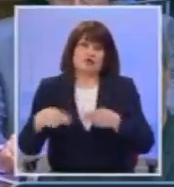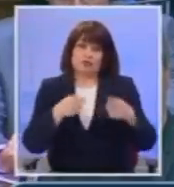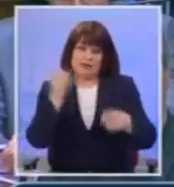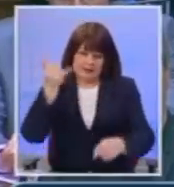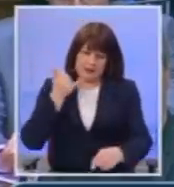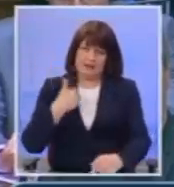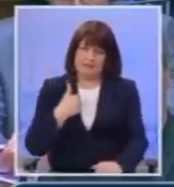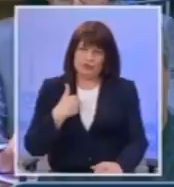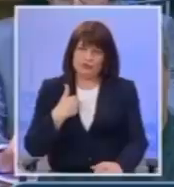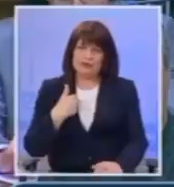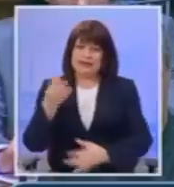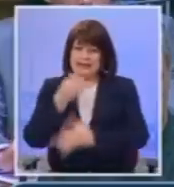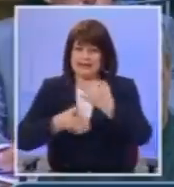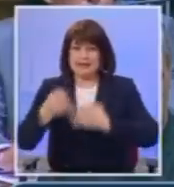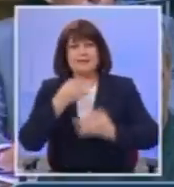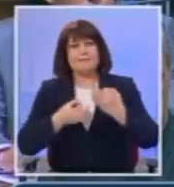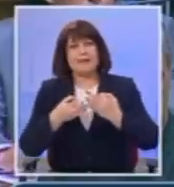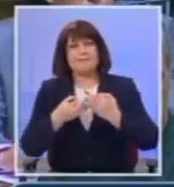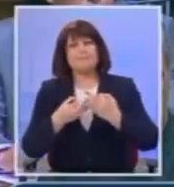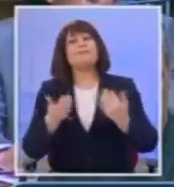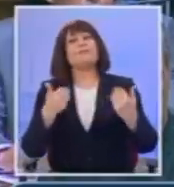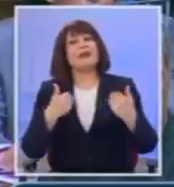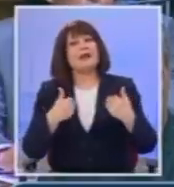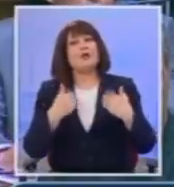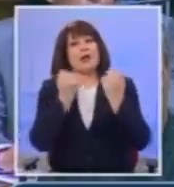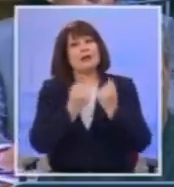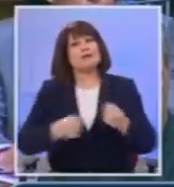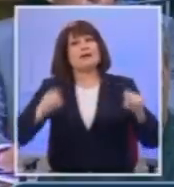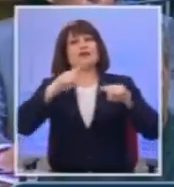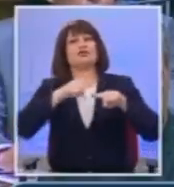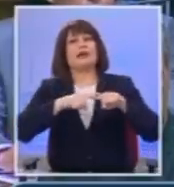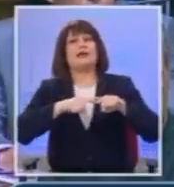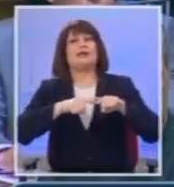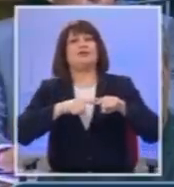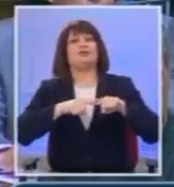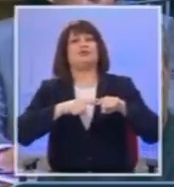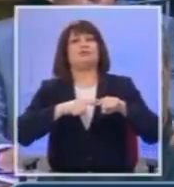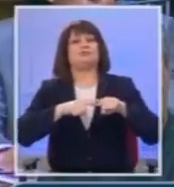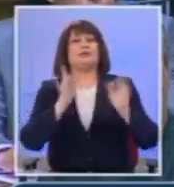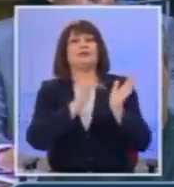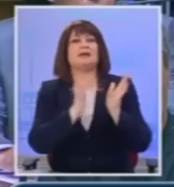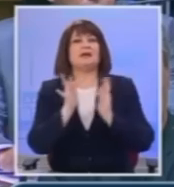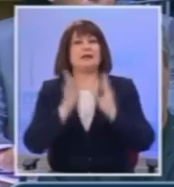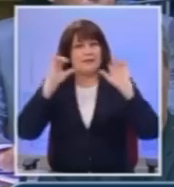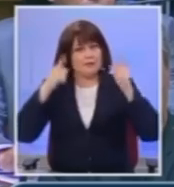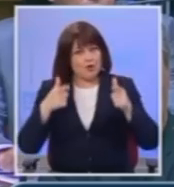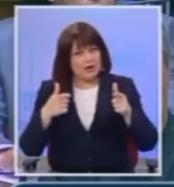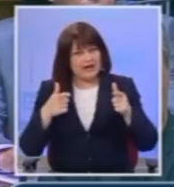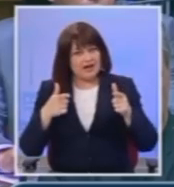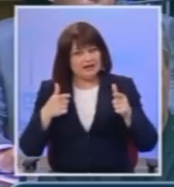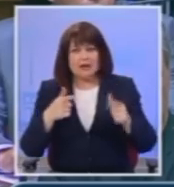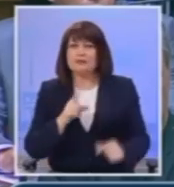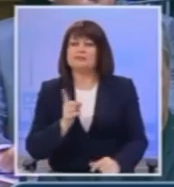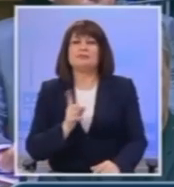Μας τηλεφώνησε και μας εξήγησε ότι παιδιά, είμαι και εγώ ΑΝΕΛ. Είμαι στη Χριστιανική Δημοκρατία, είμαι με τους ΑΝΕΛ, άρα δεν